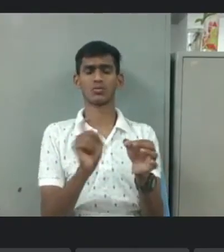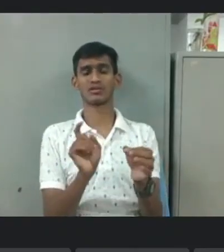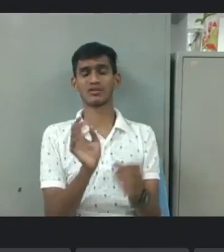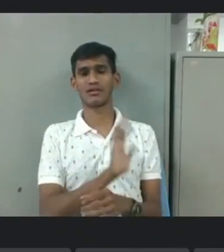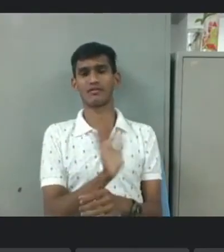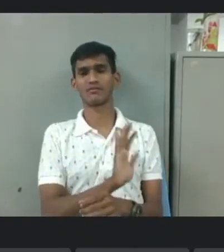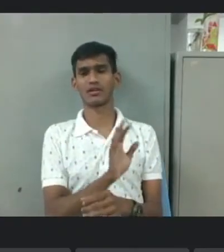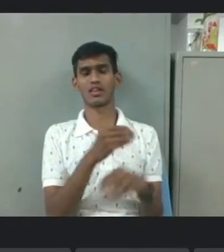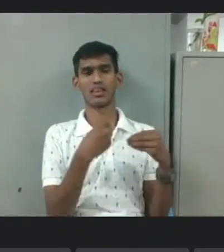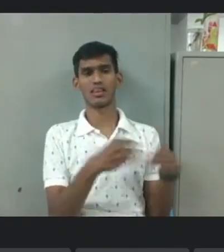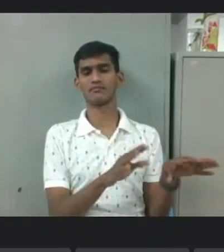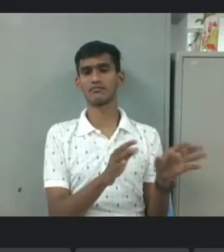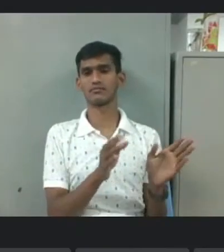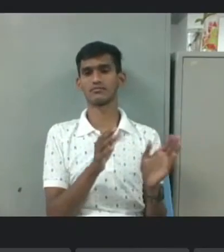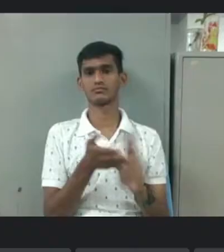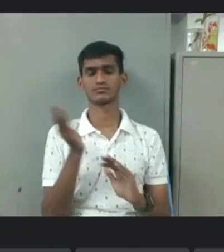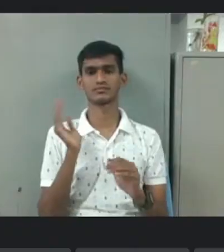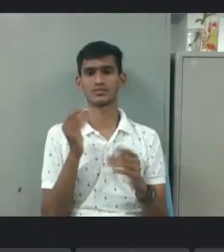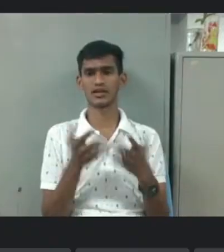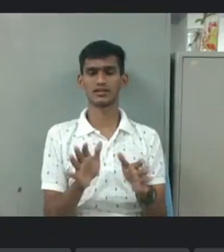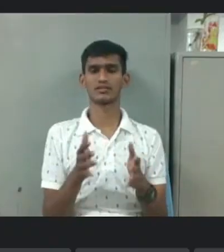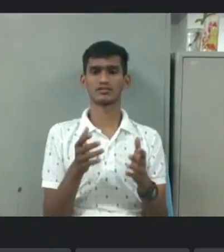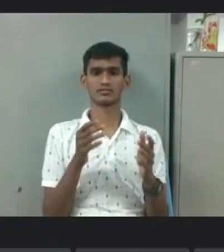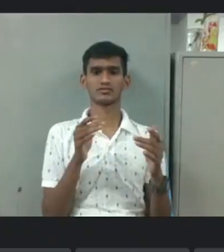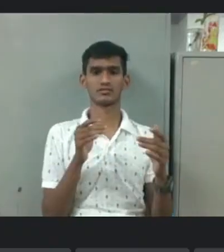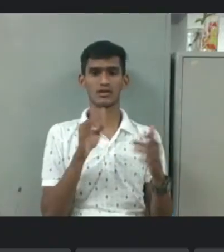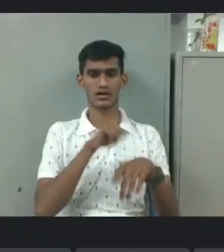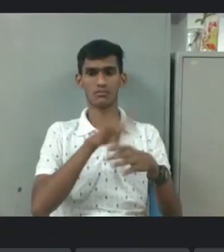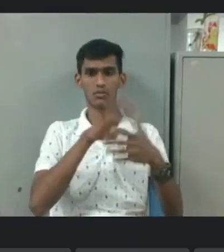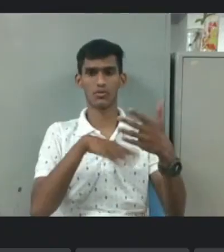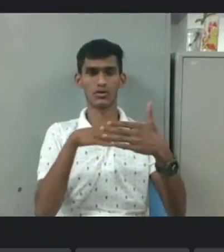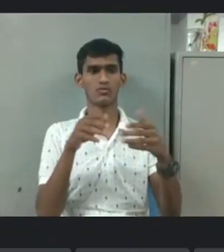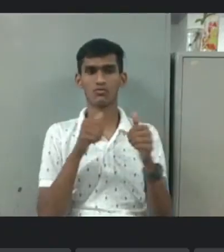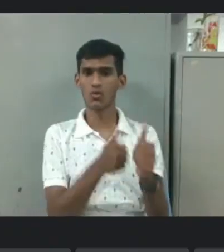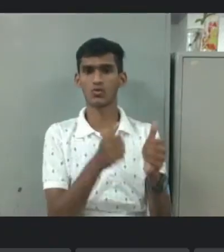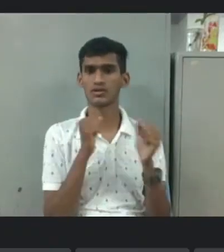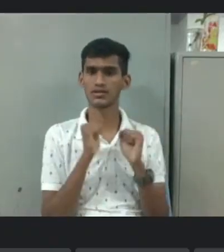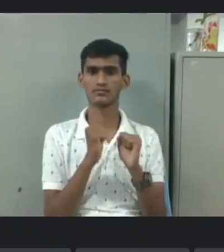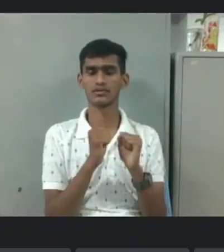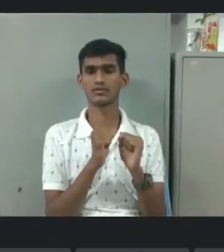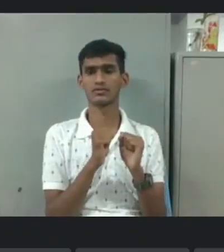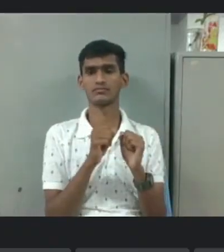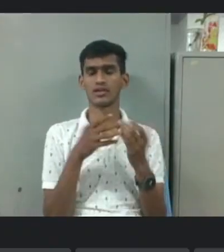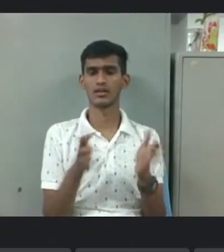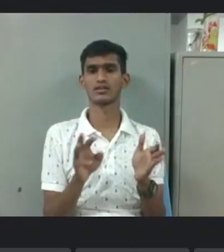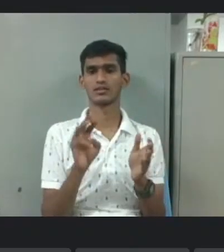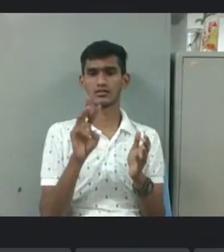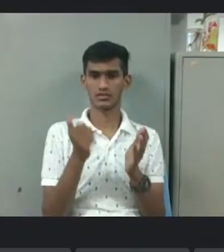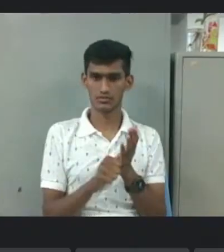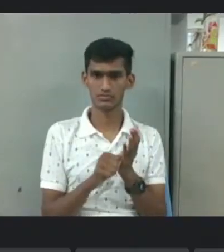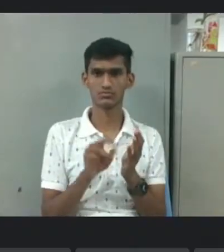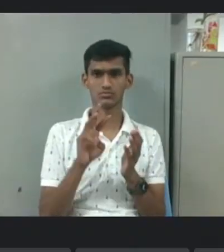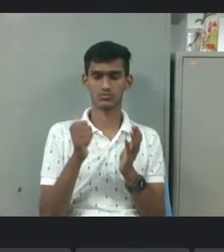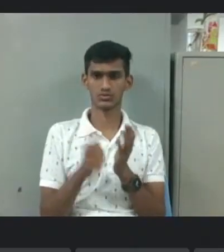പറഞ്ഞ സമയത്ത് ചിലപ്പോൾ പോകാൻ പറ്റിയില്ല, എന്തെങ്കിലും അസുഖങ്ങൾ വരുന്നു, 2 മാസം കഴിഞ്ഞ് 3 മാസം കഴിഞ്ഞ്, തീർച്ചയായിട്ടും 3 മാസം കഴിഞ്ഞിട്ടാണെങ്കിൽ കൂടിയും